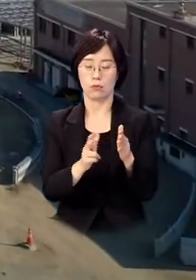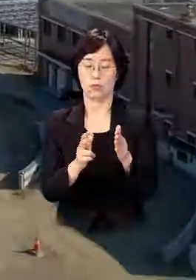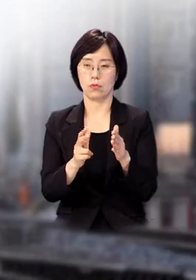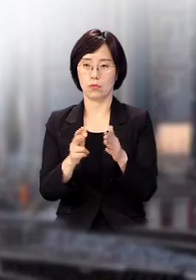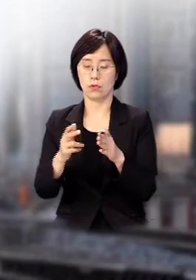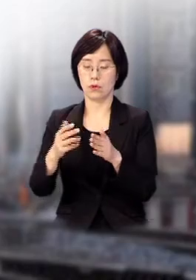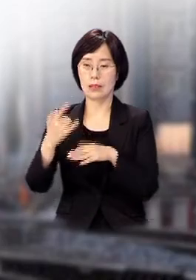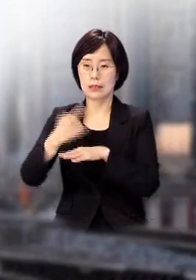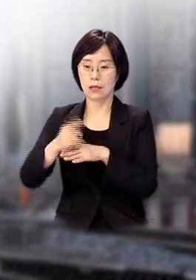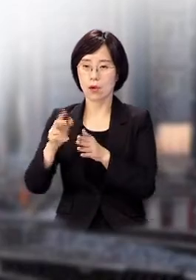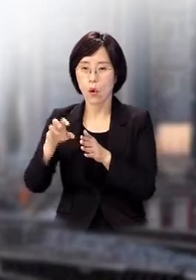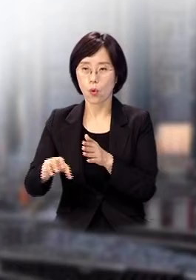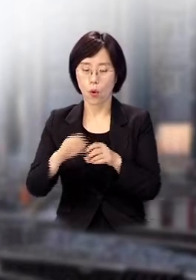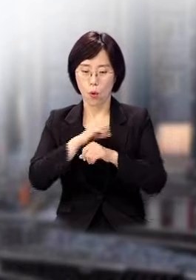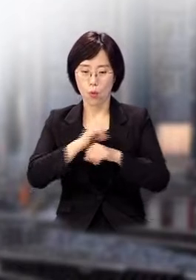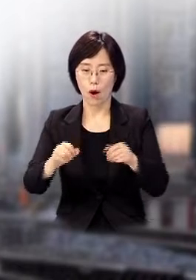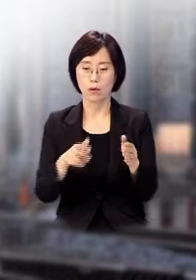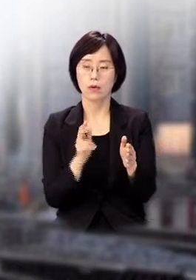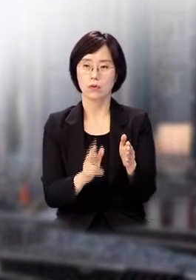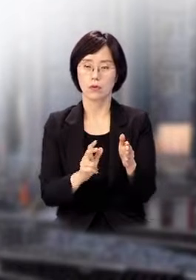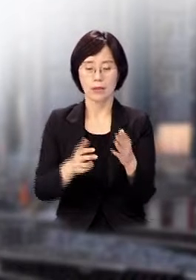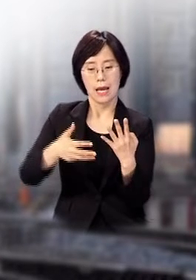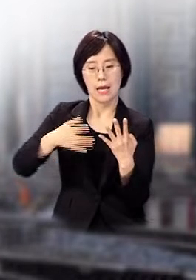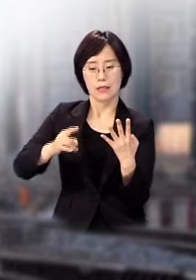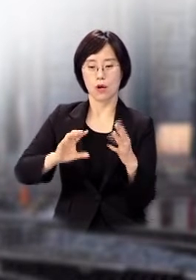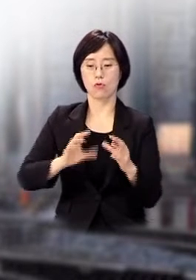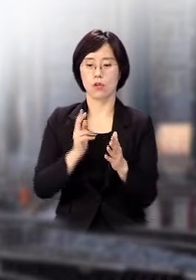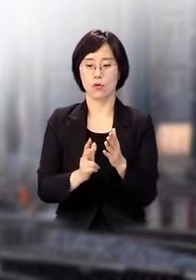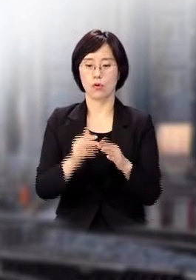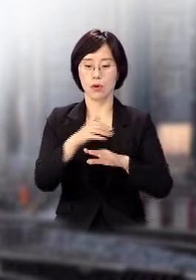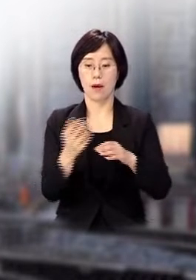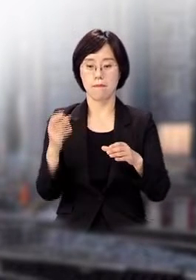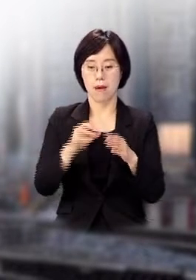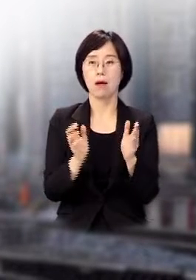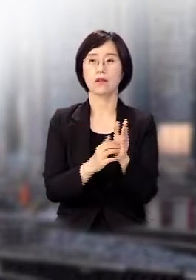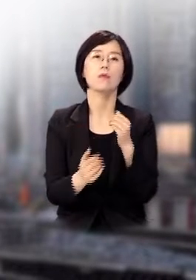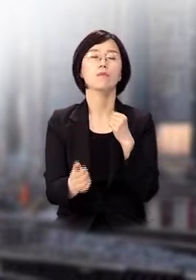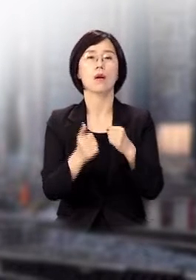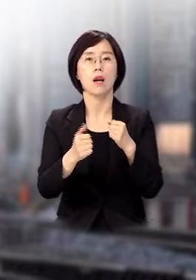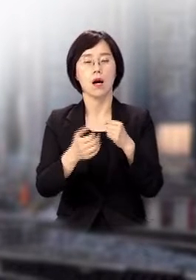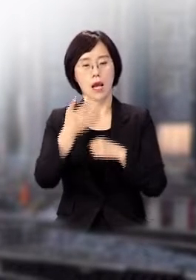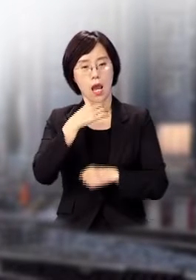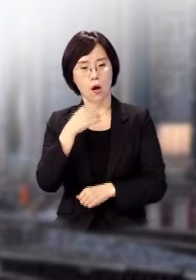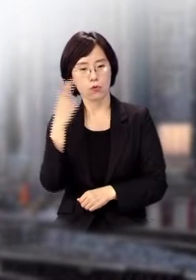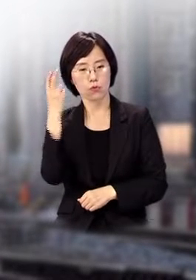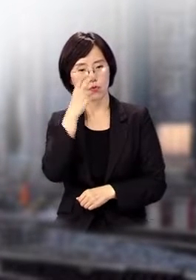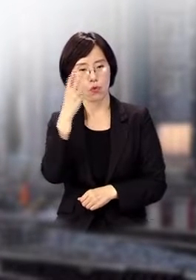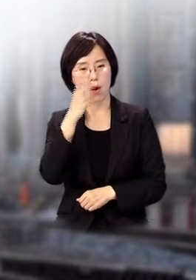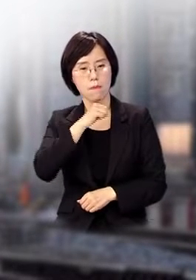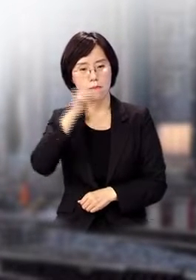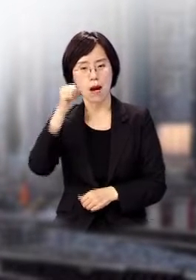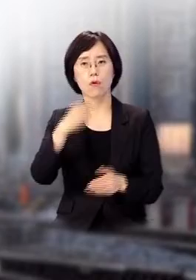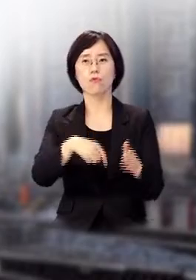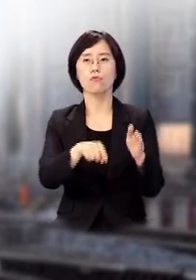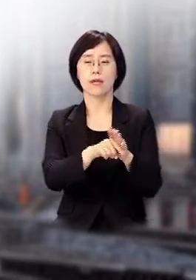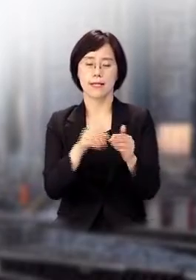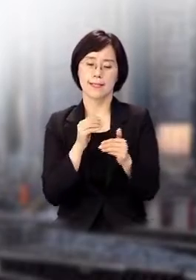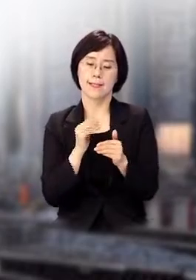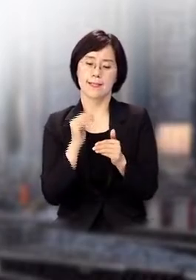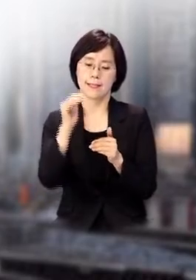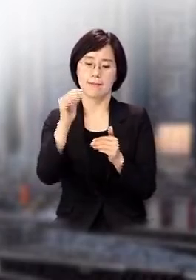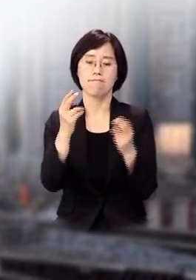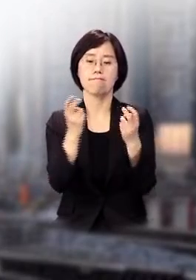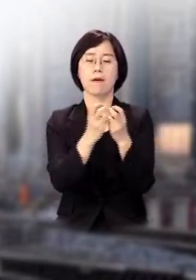연결하는 대구광역시 철도가 4차 국가 철저한 계획에 반응 됐지만 예비타당성조사 관문을 넘기 위한 체계적인